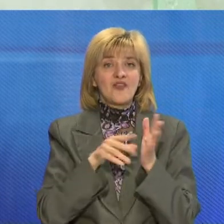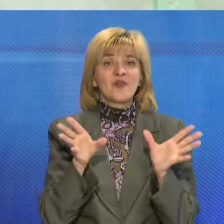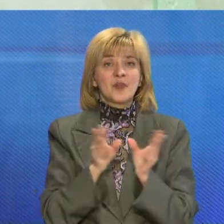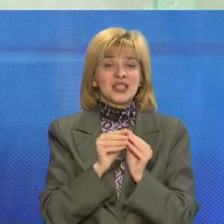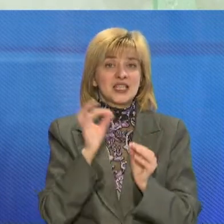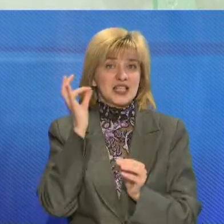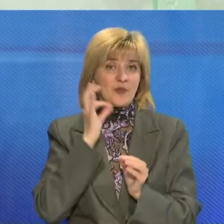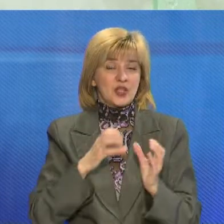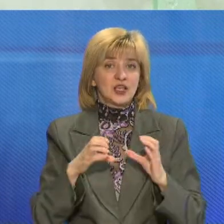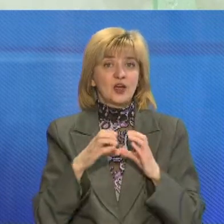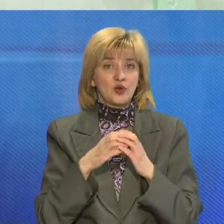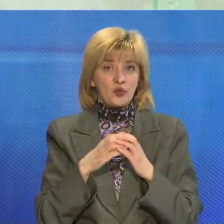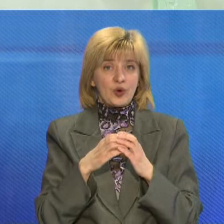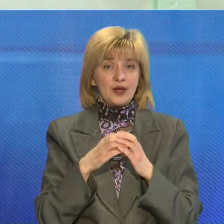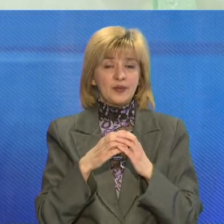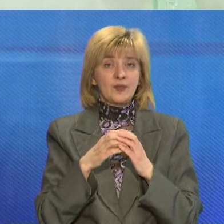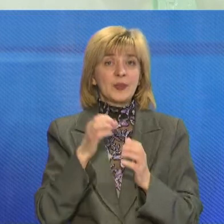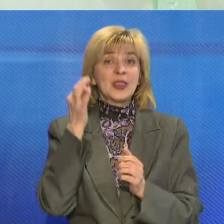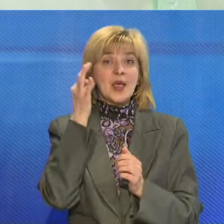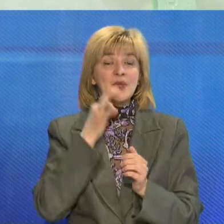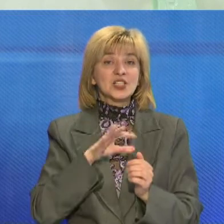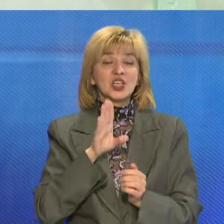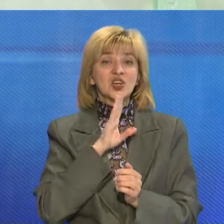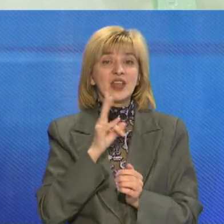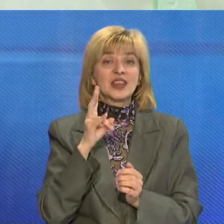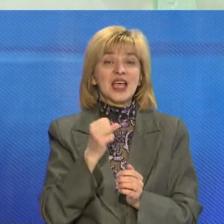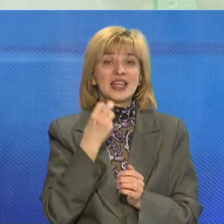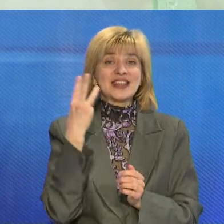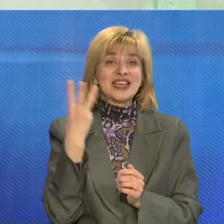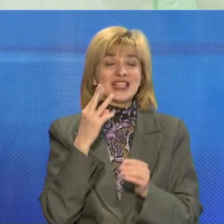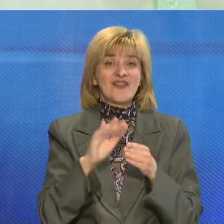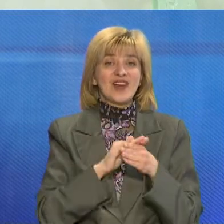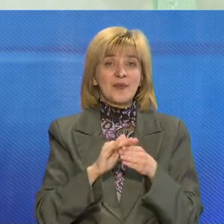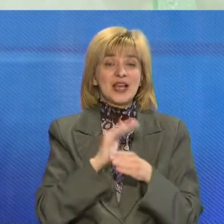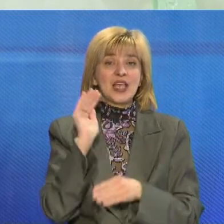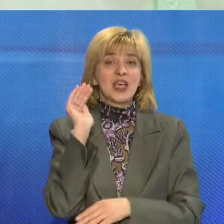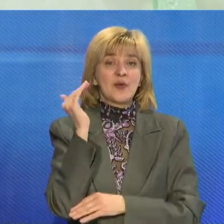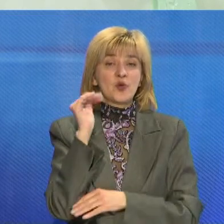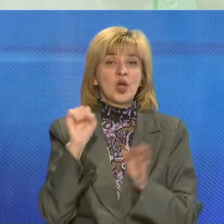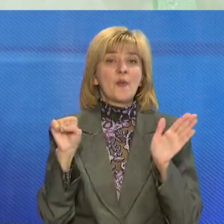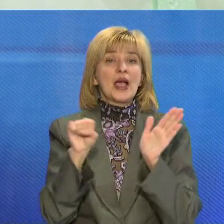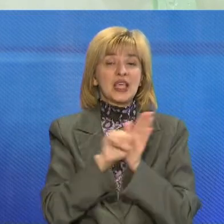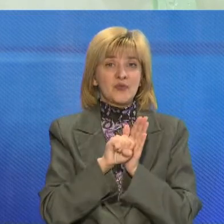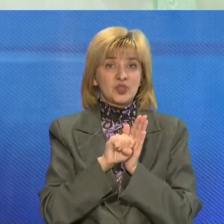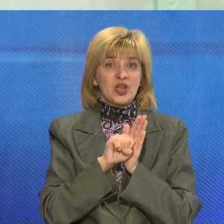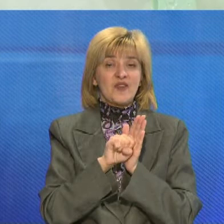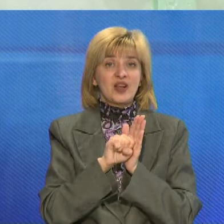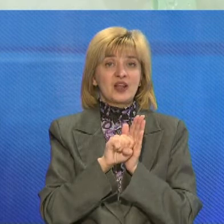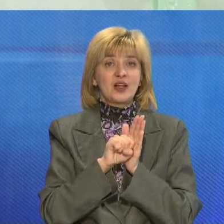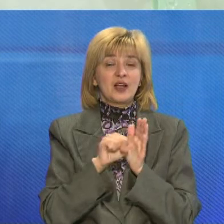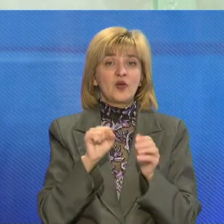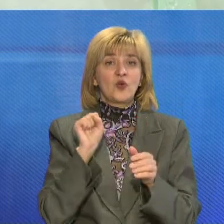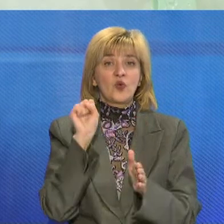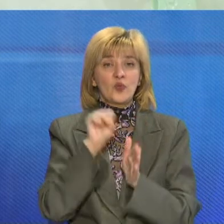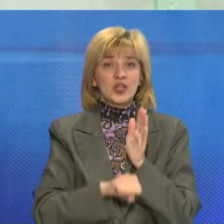группой. Так вот, немецкие женщины на третьей фамилии ребенка умершего, погибшего, убитого фашистами, они